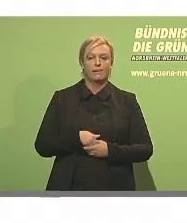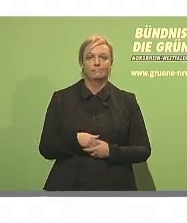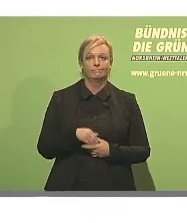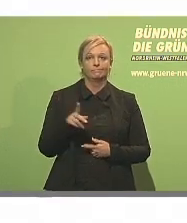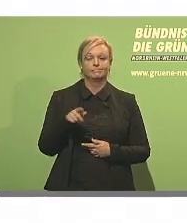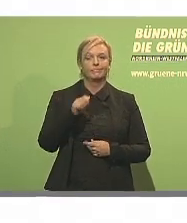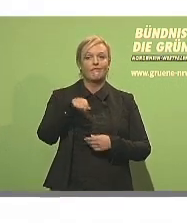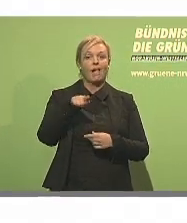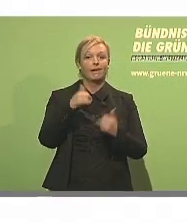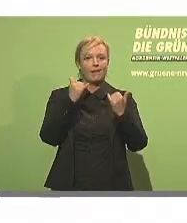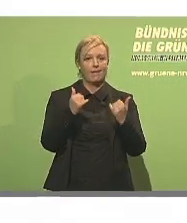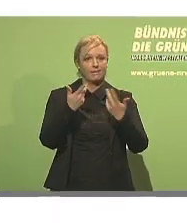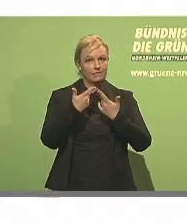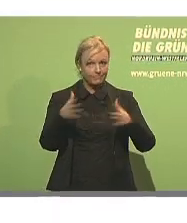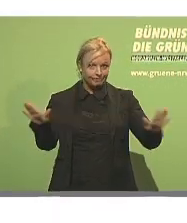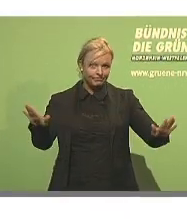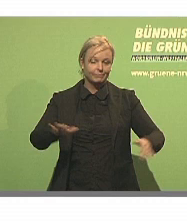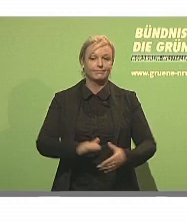ist eröffnet.